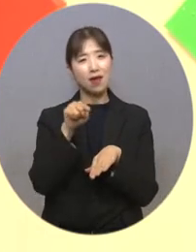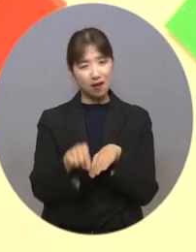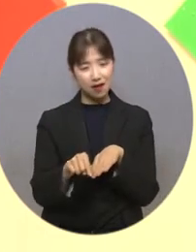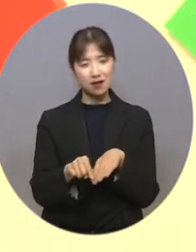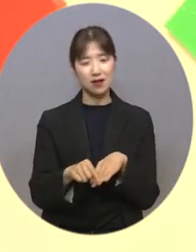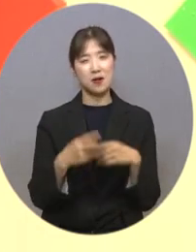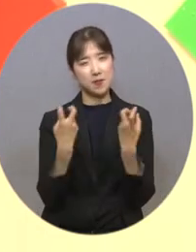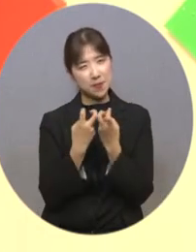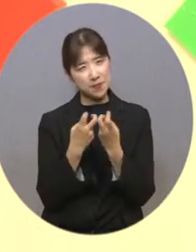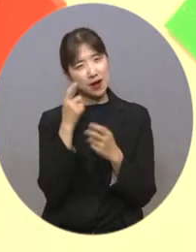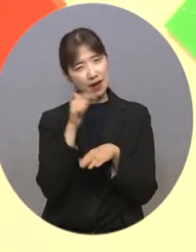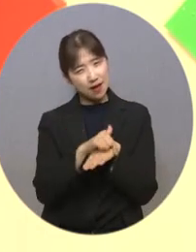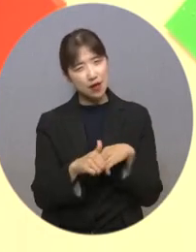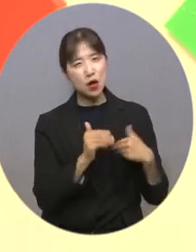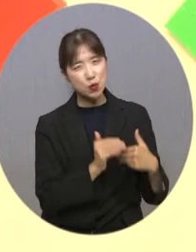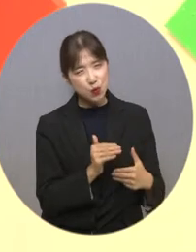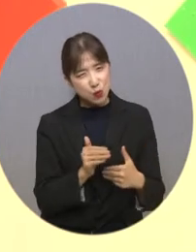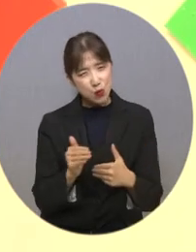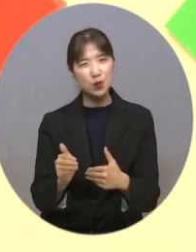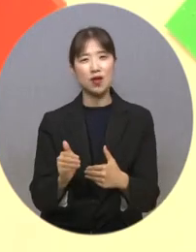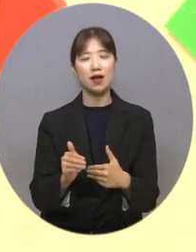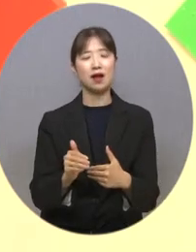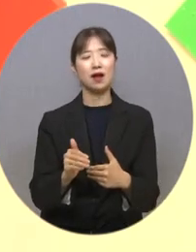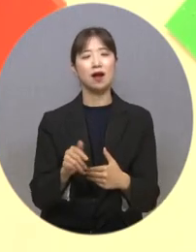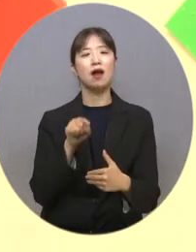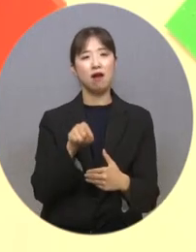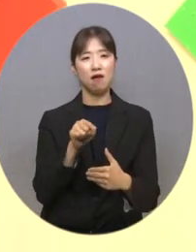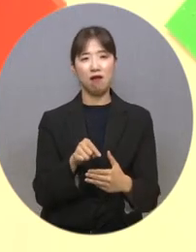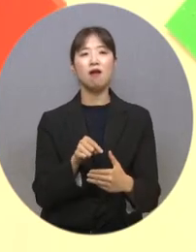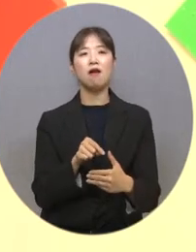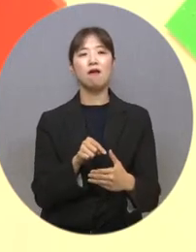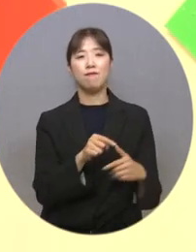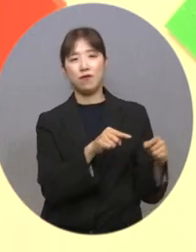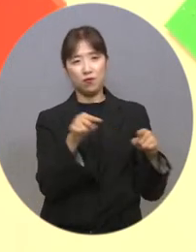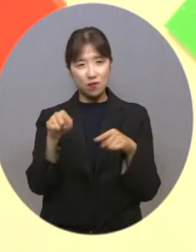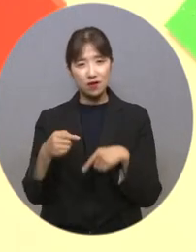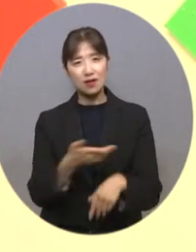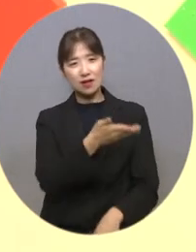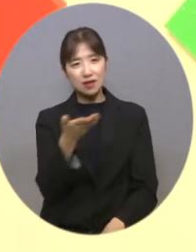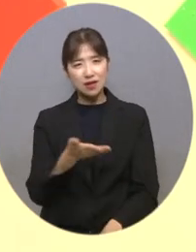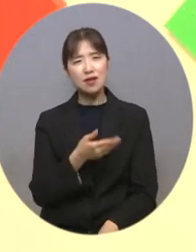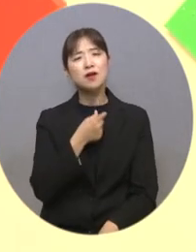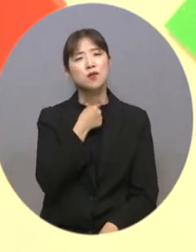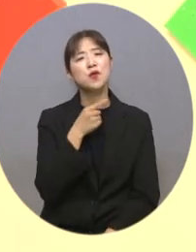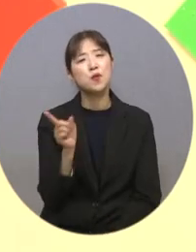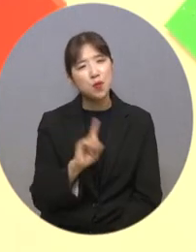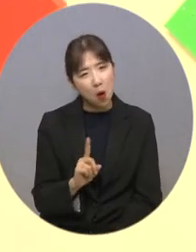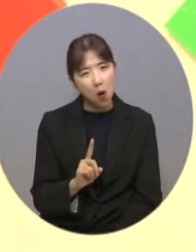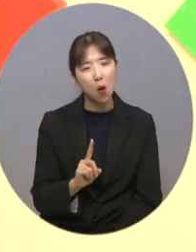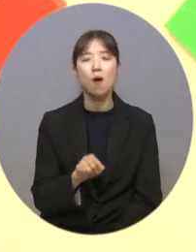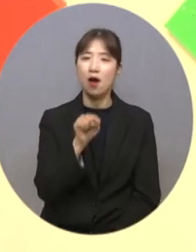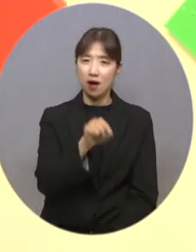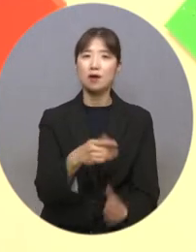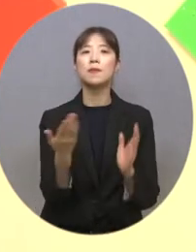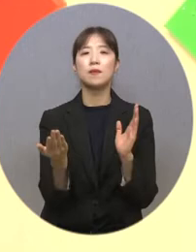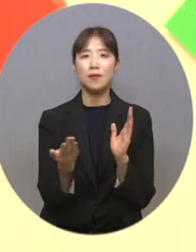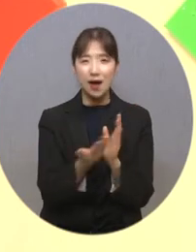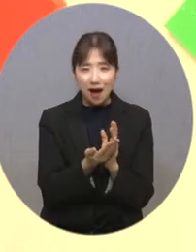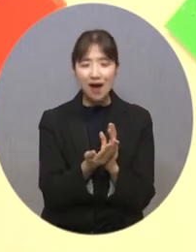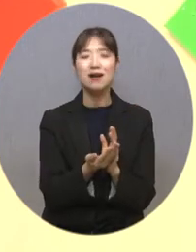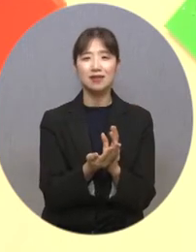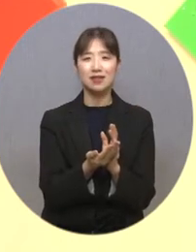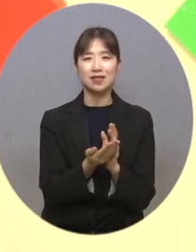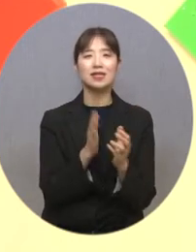이제 계획까지 이렇게 해서 체계적인 과정을 통해서 그들의 욕구가 과연 무엇이냐. 네. 그 부분들에 맞춰서